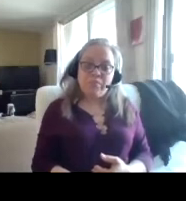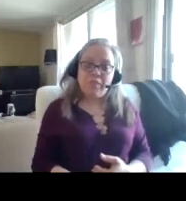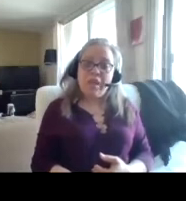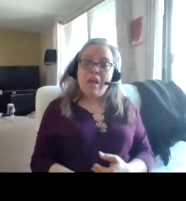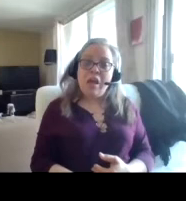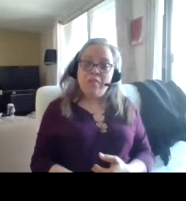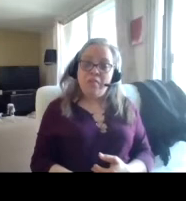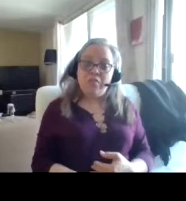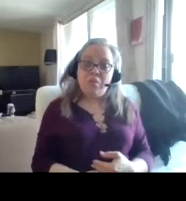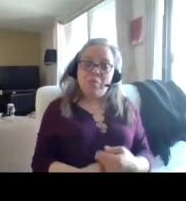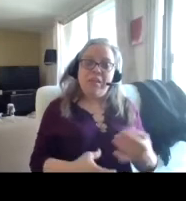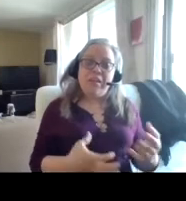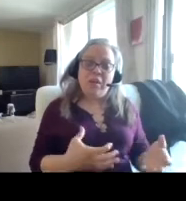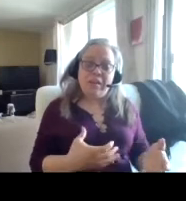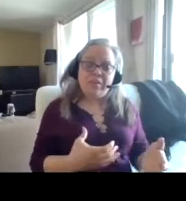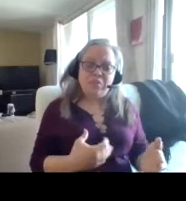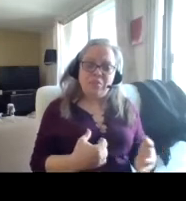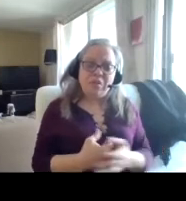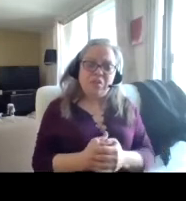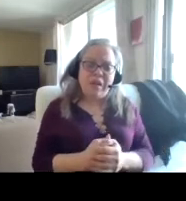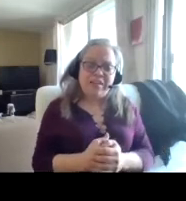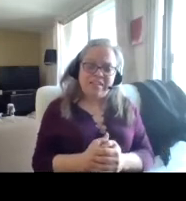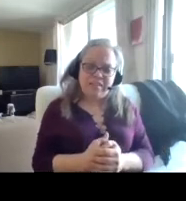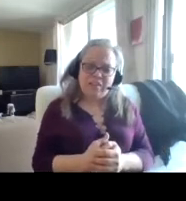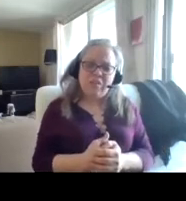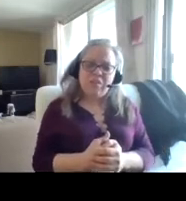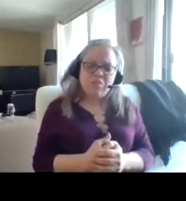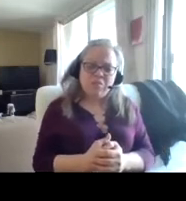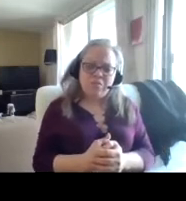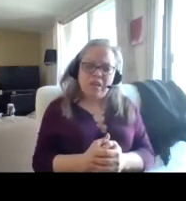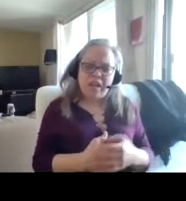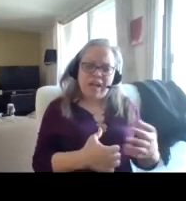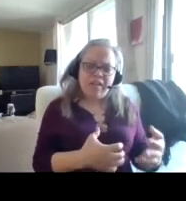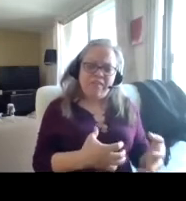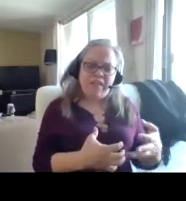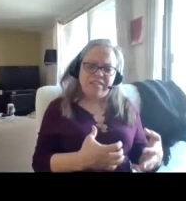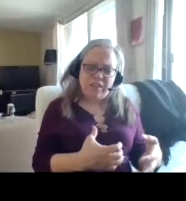filtration glomérulaire estimé de moins 30. Les aides-soignants